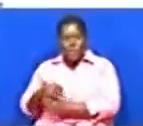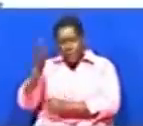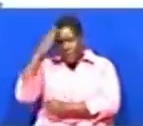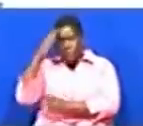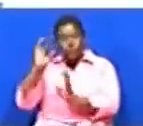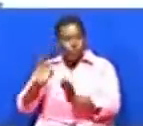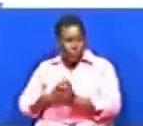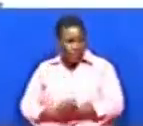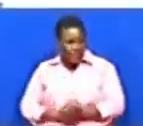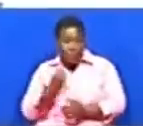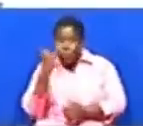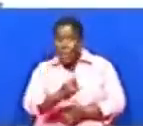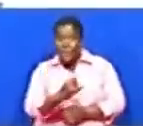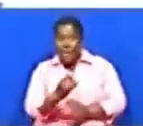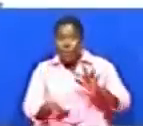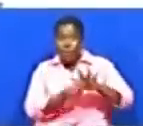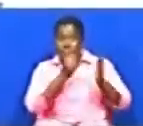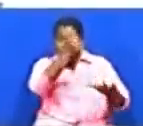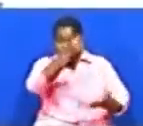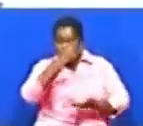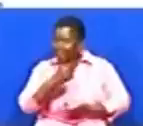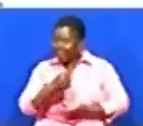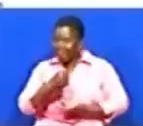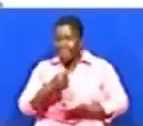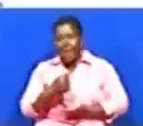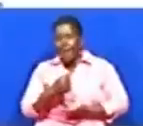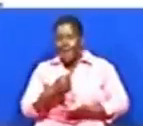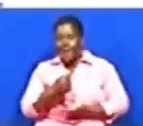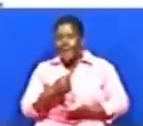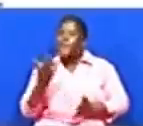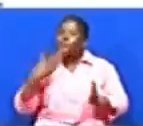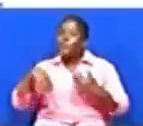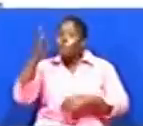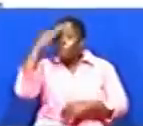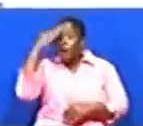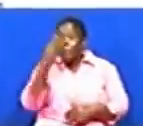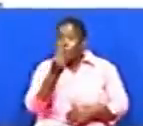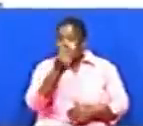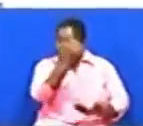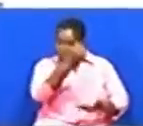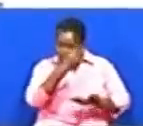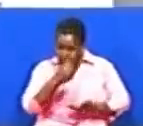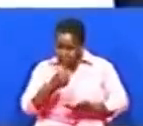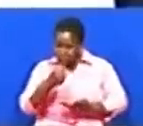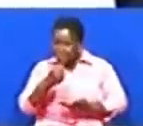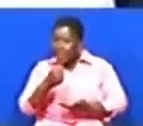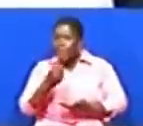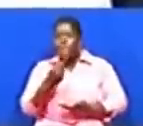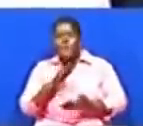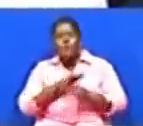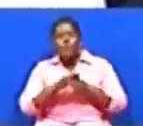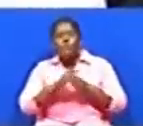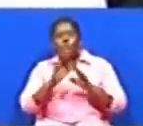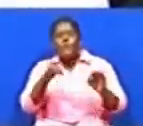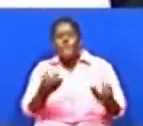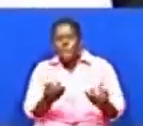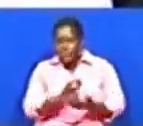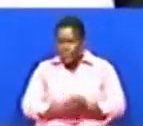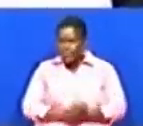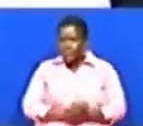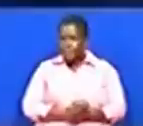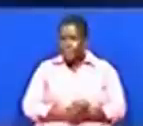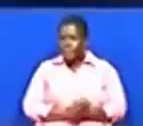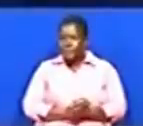kwingine. Hatusemi watu wasipewe fedha, lakini tunataka kujua fedha hizi zinaenda wapi na zinaenda kufanya